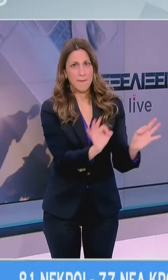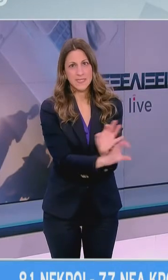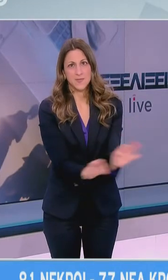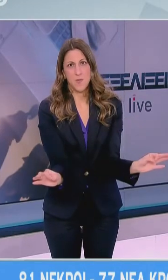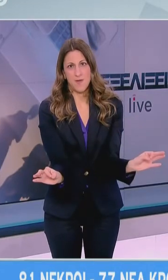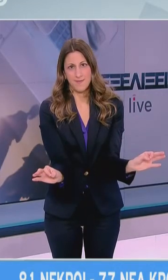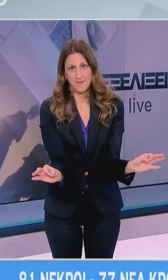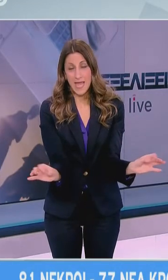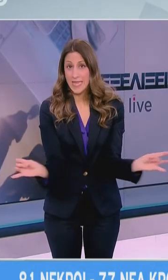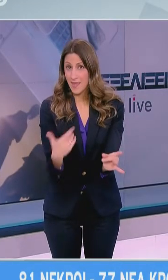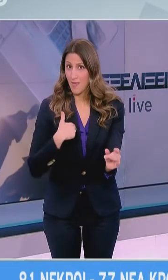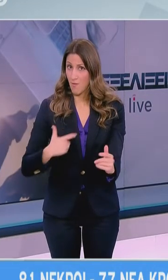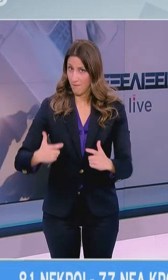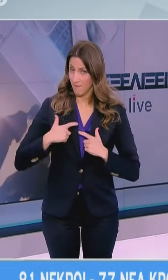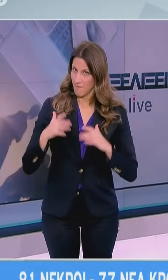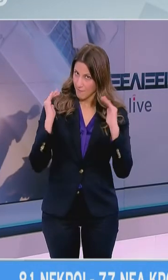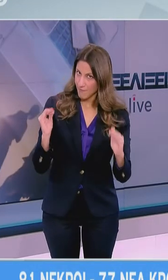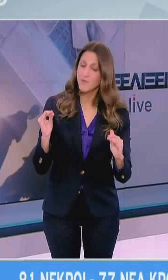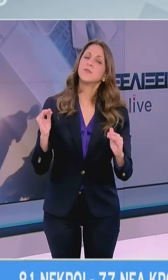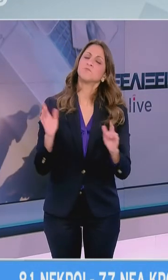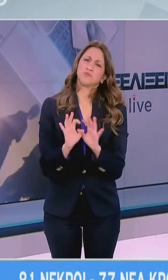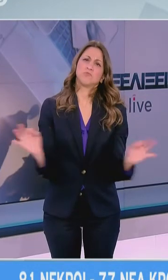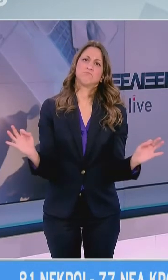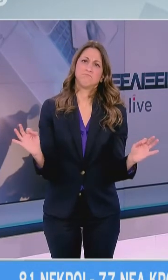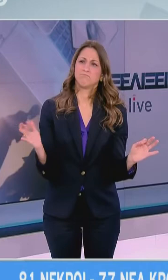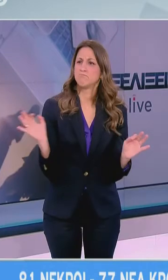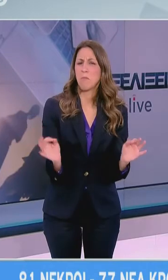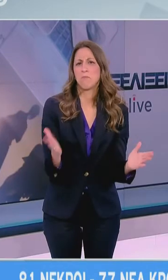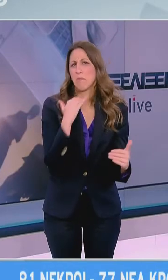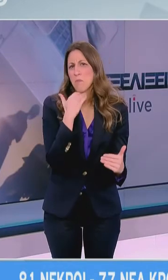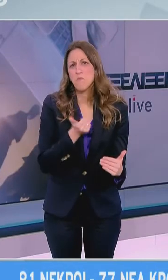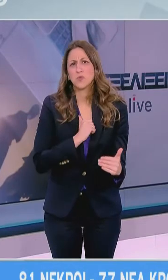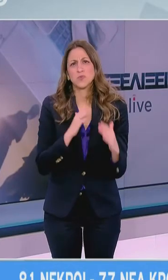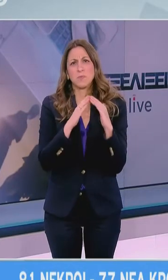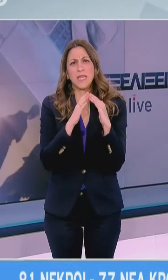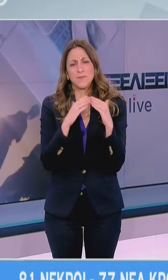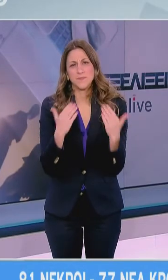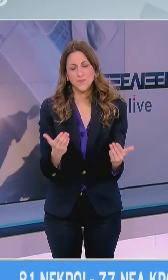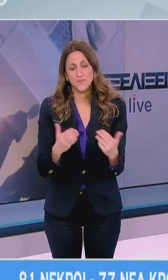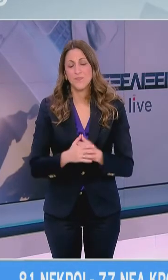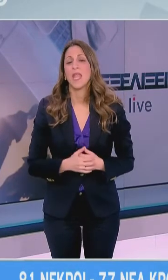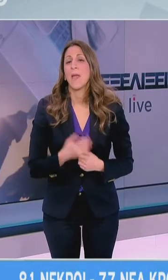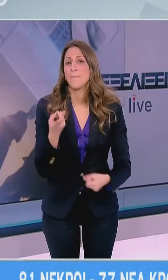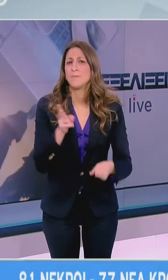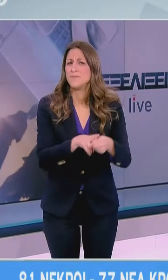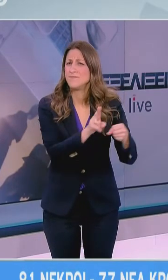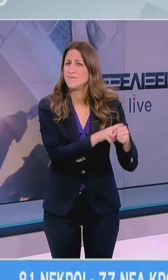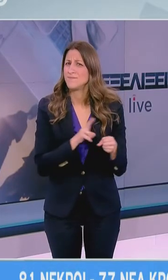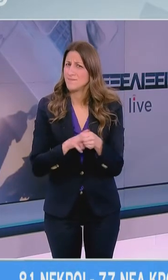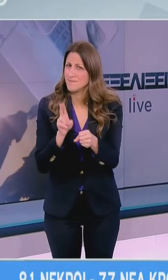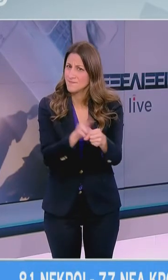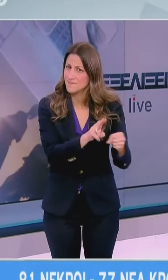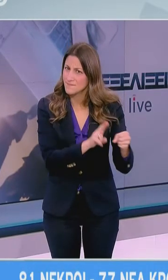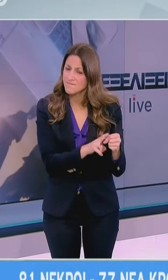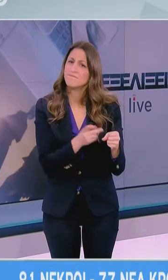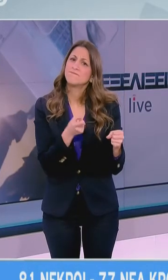διασπορά στην κοινότητα, την οποία θα τη βλέπαμε άμεσα, πιστέψτε με, πολύ γρήγορα και σε νεκρούς. Μην ξεχνάτε ότι οι νεκροί ακολουθούν, οι θάνατοι δηλαδή, οι